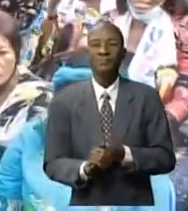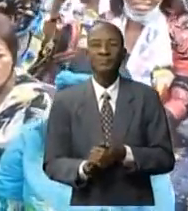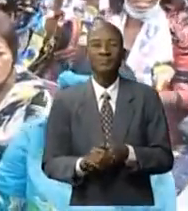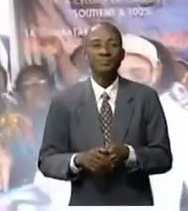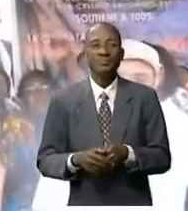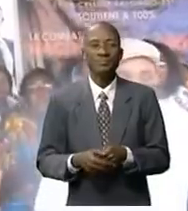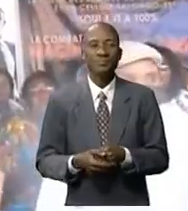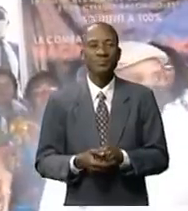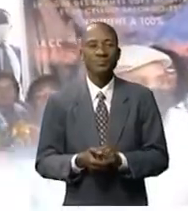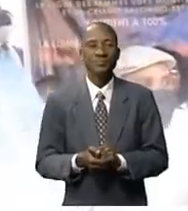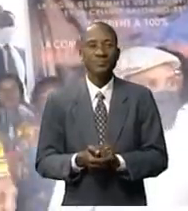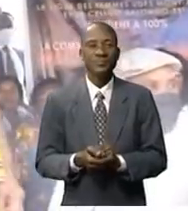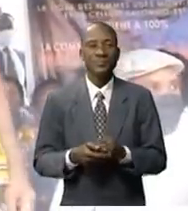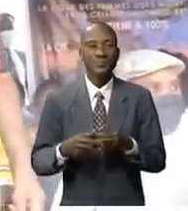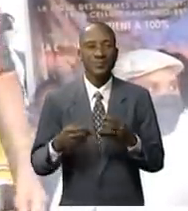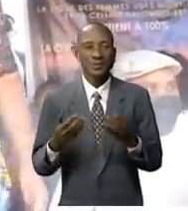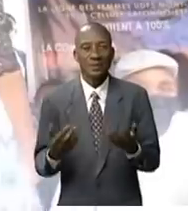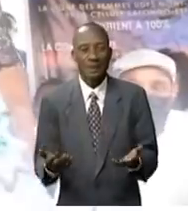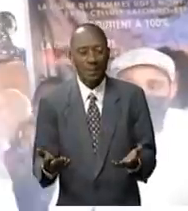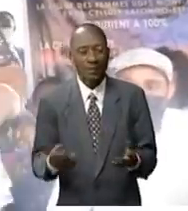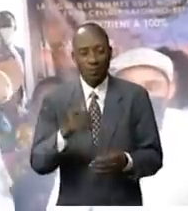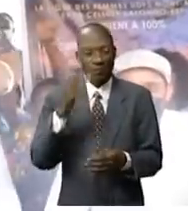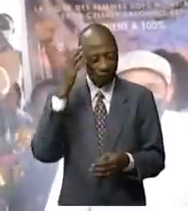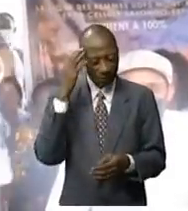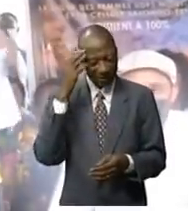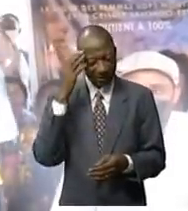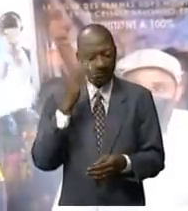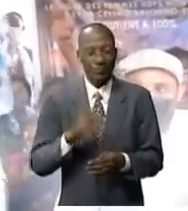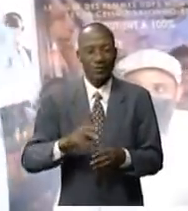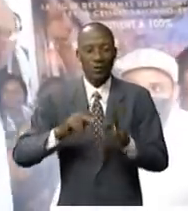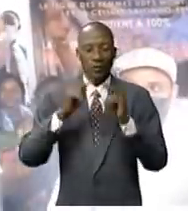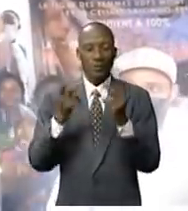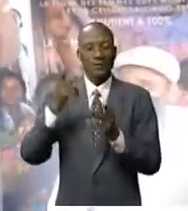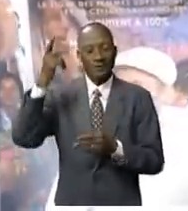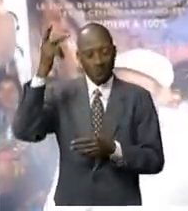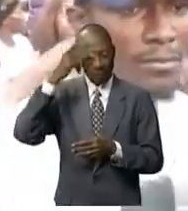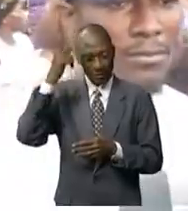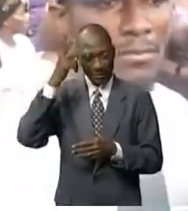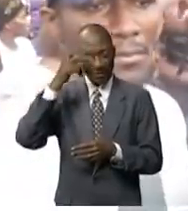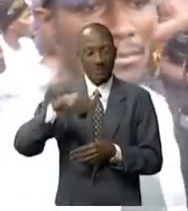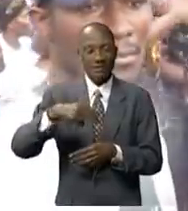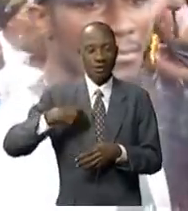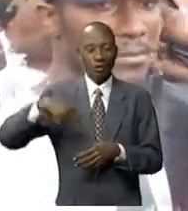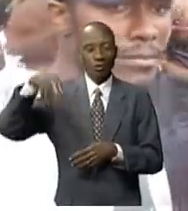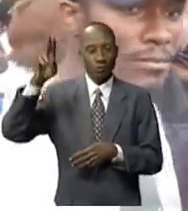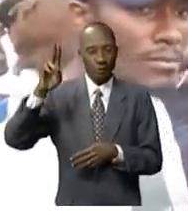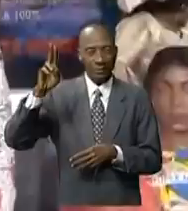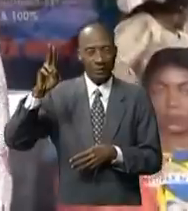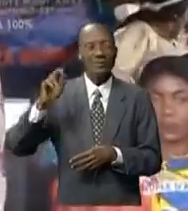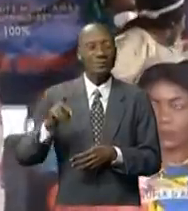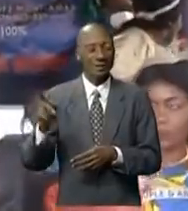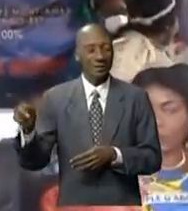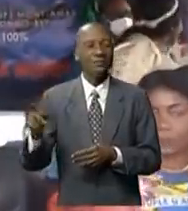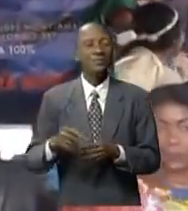Les trains de la redynamisation de la Ligue des femmes de l'UDPS est en marche. Ce samedi 11 septembre 2022, les membres du comité